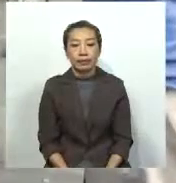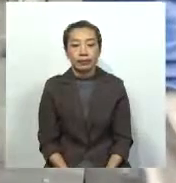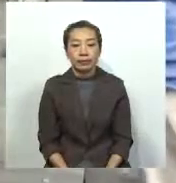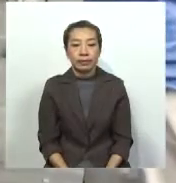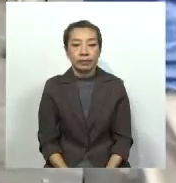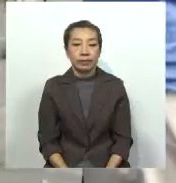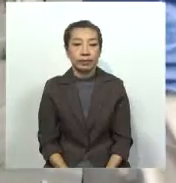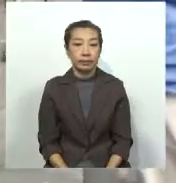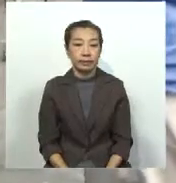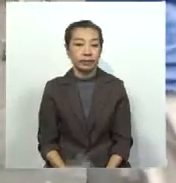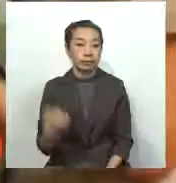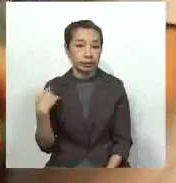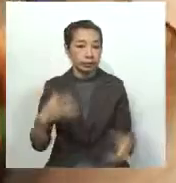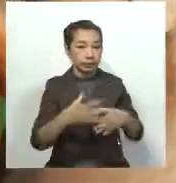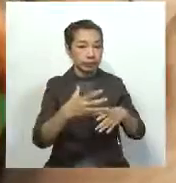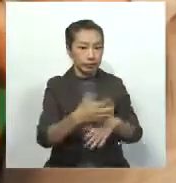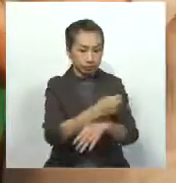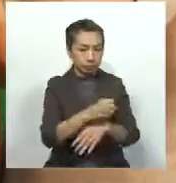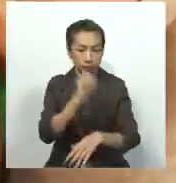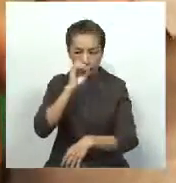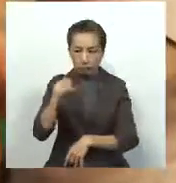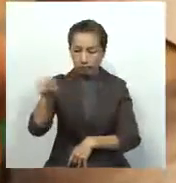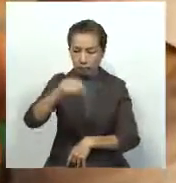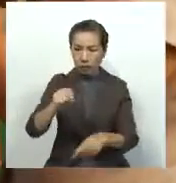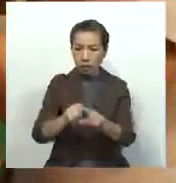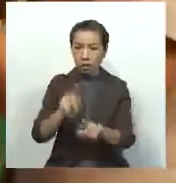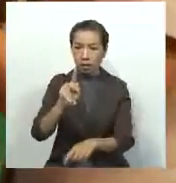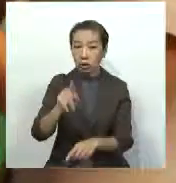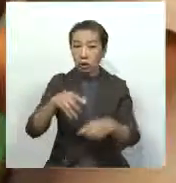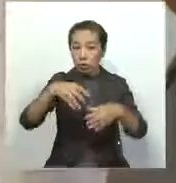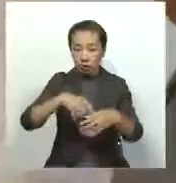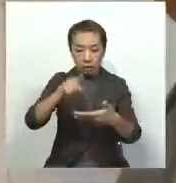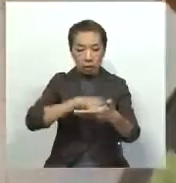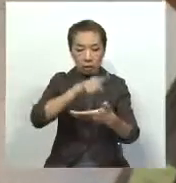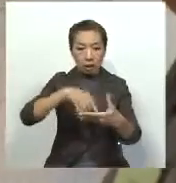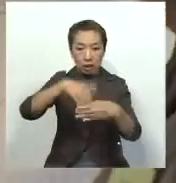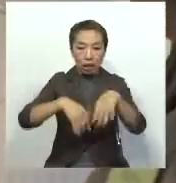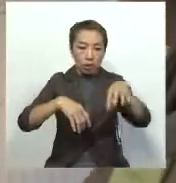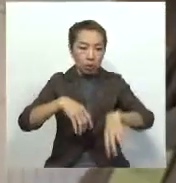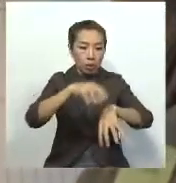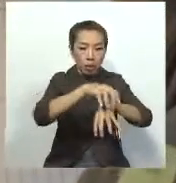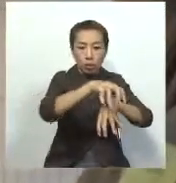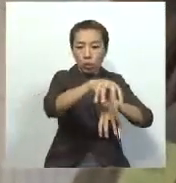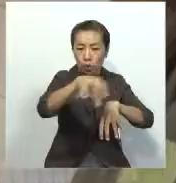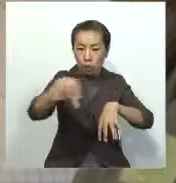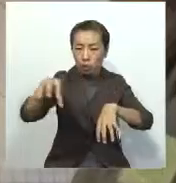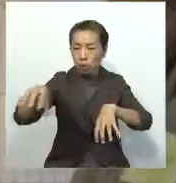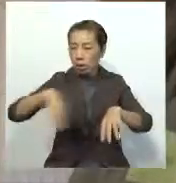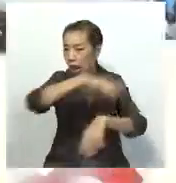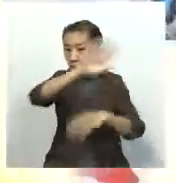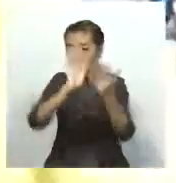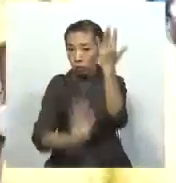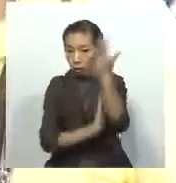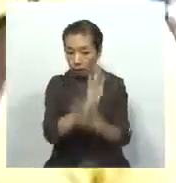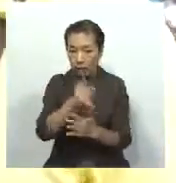ส่วนกรณีที่พรรคการเมืองได้เรียกร้องให้ประกาศผลคะแนนทุกหน่วยนะคะในความเป็นจริงทุกหน่วยเลือกตั้งในวันที่24มีน